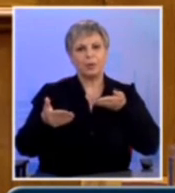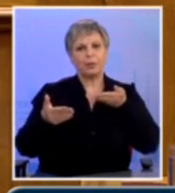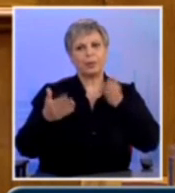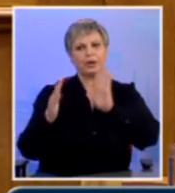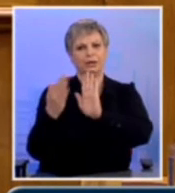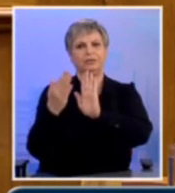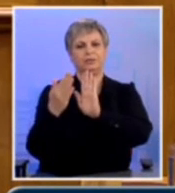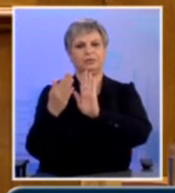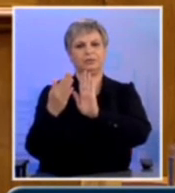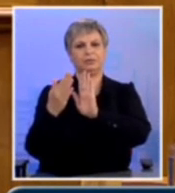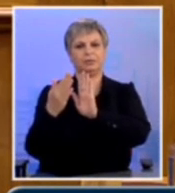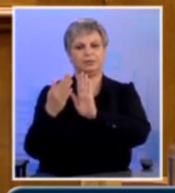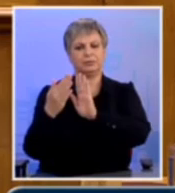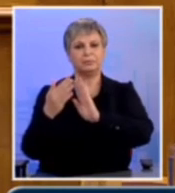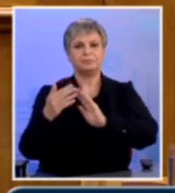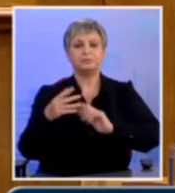τούτου,